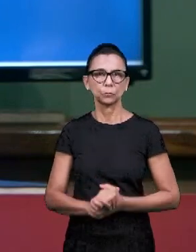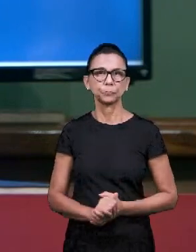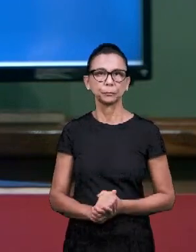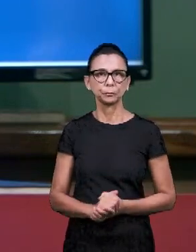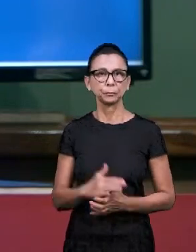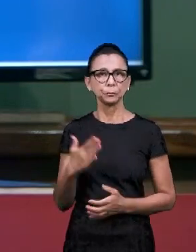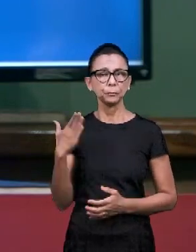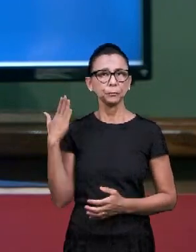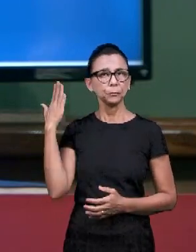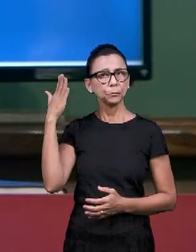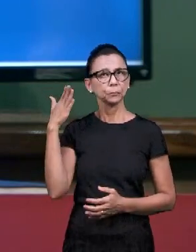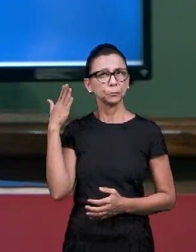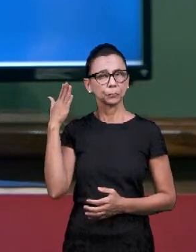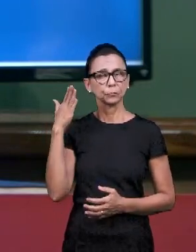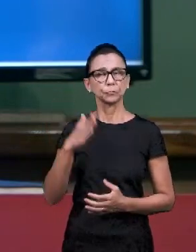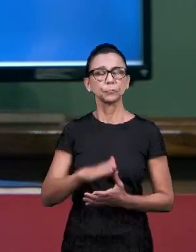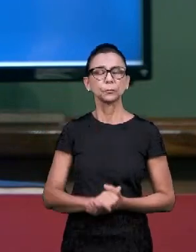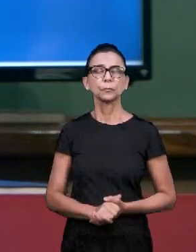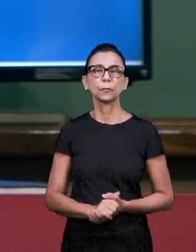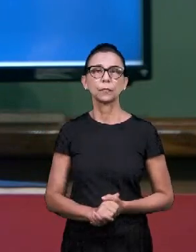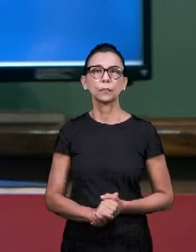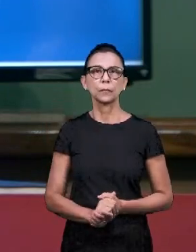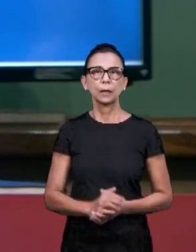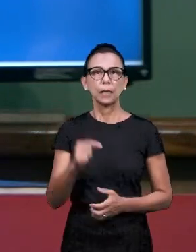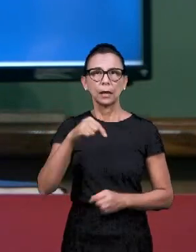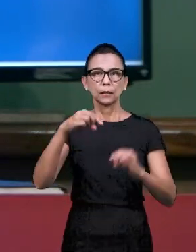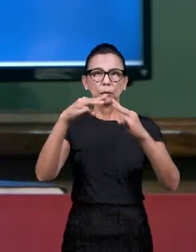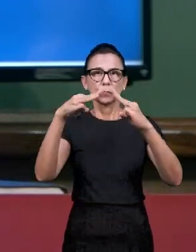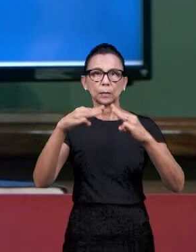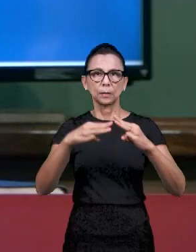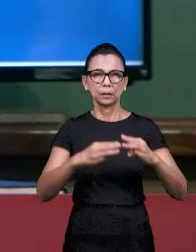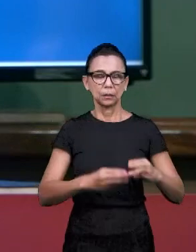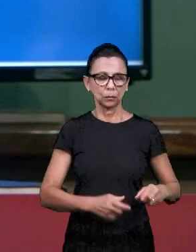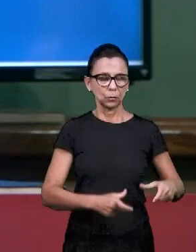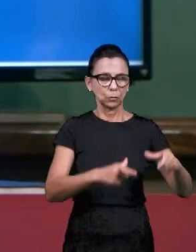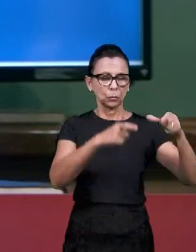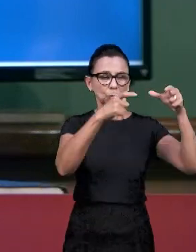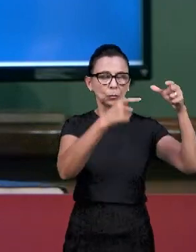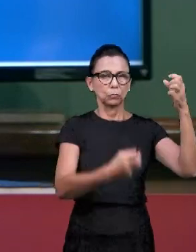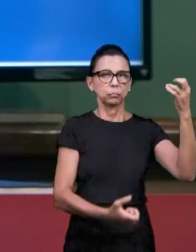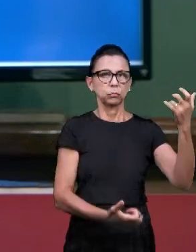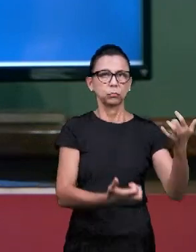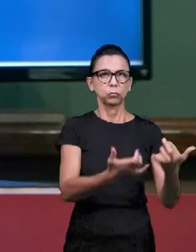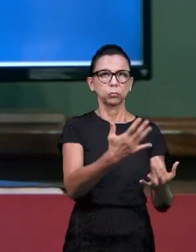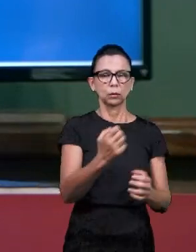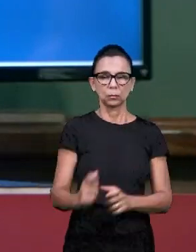гнет, непрощение. И они нуждались в исповедании. И Бог показывал, что